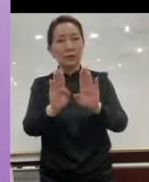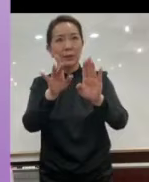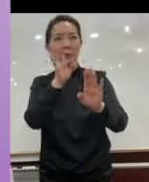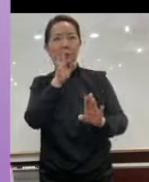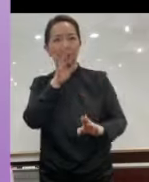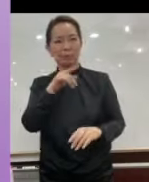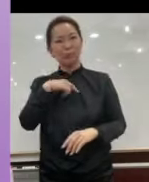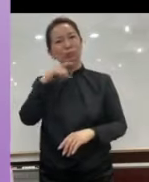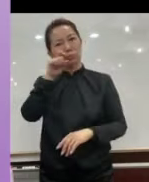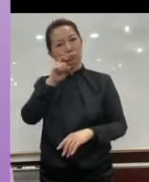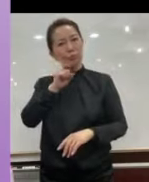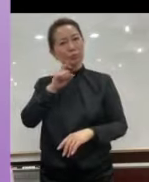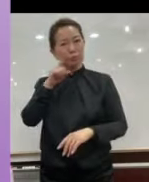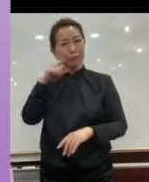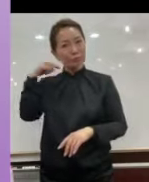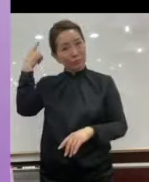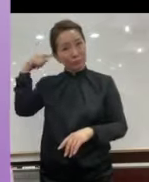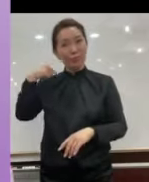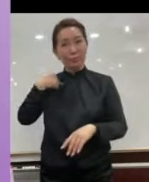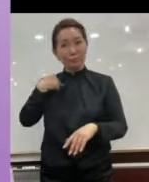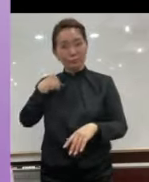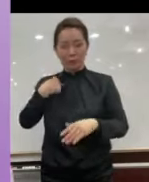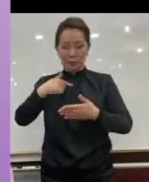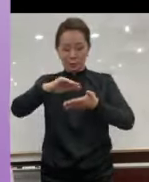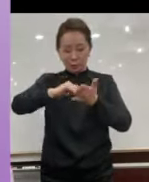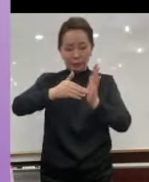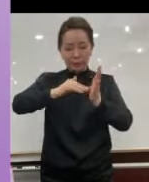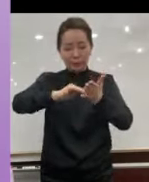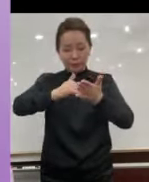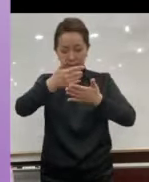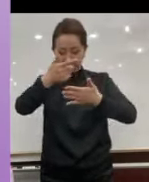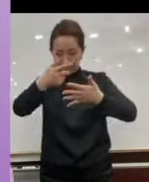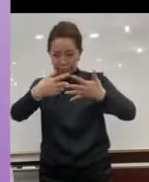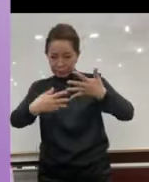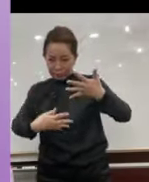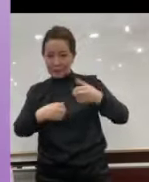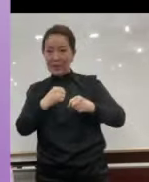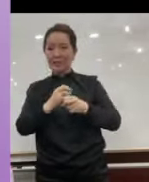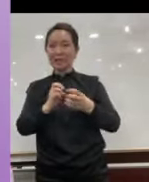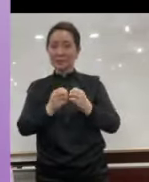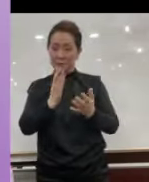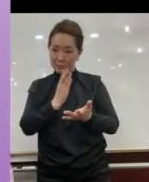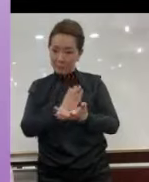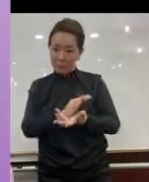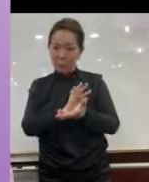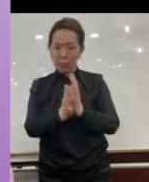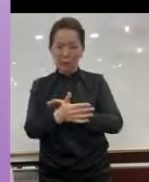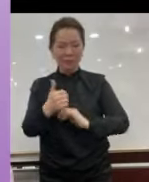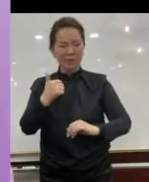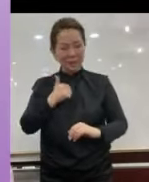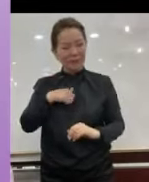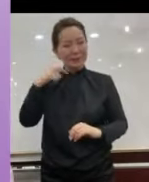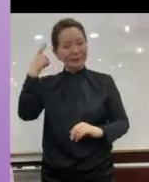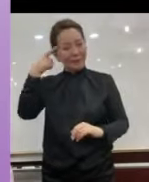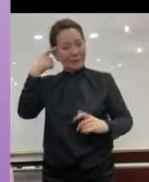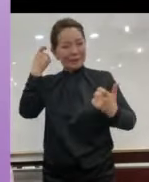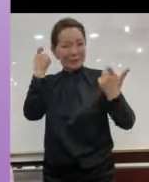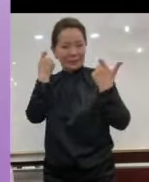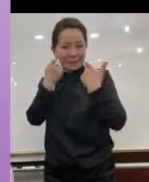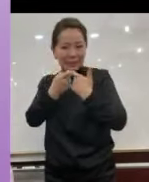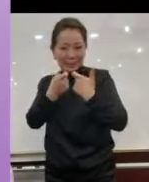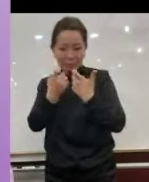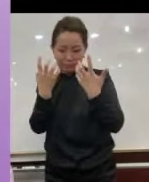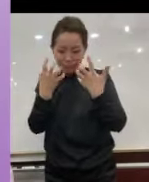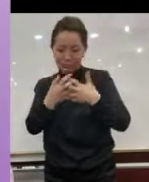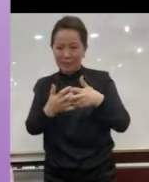яваасай гэж бодсны үндсэн дээр бид нар төлөвлөж үйл ажиллагаагаа явуулдаг байгаа. Гэвч одоо яг санснаар одоо бүх зүйл